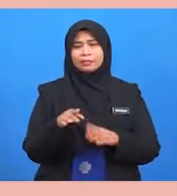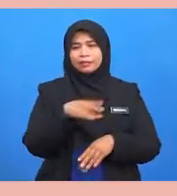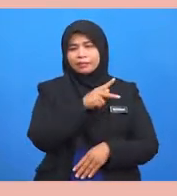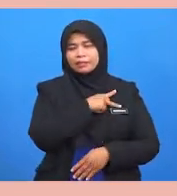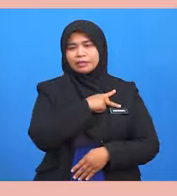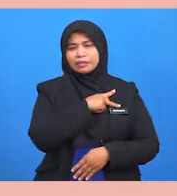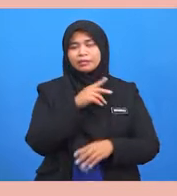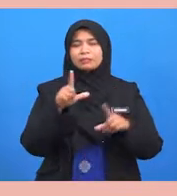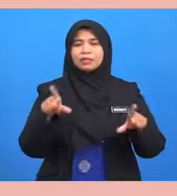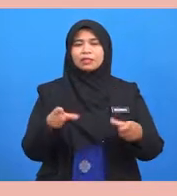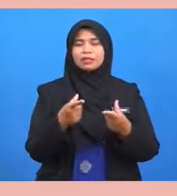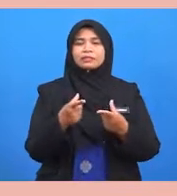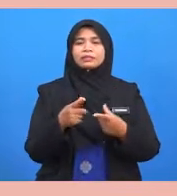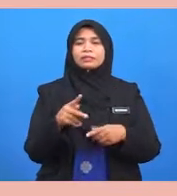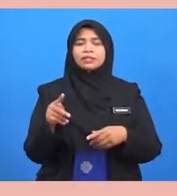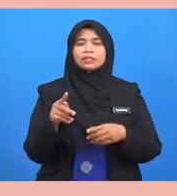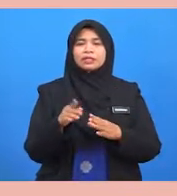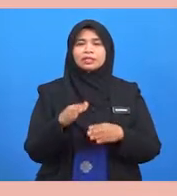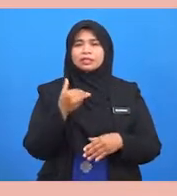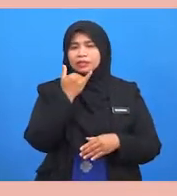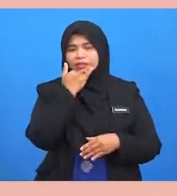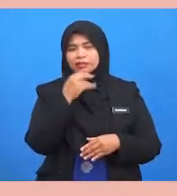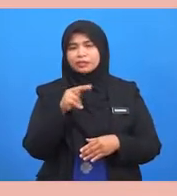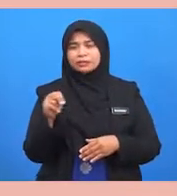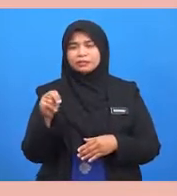pemimpin melakukan kesilapan.